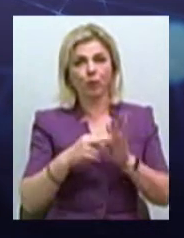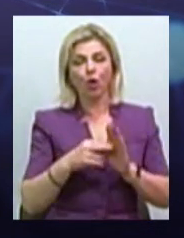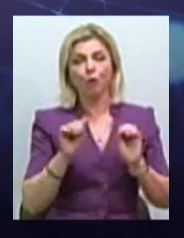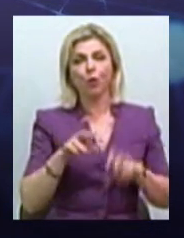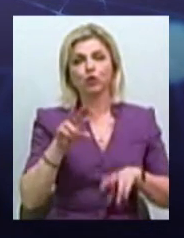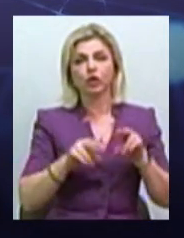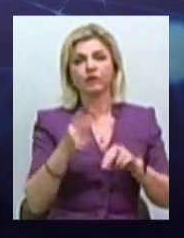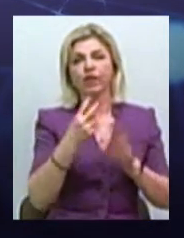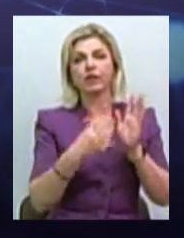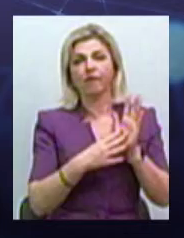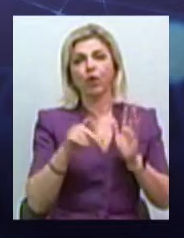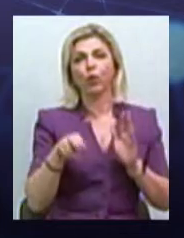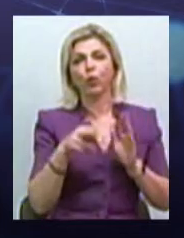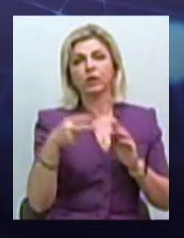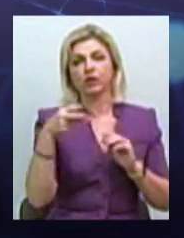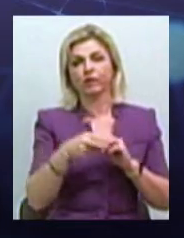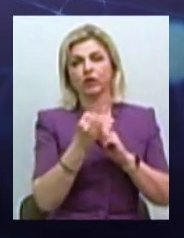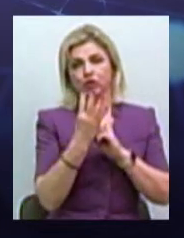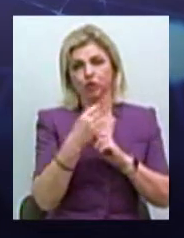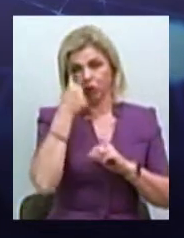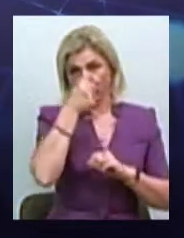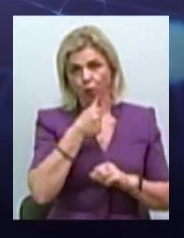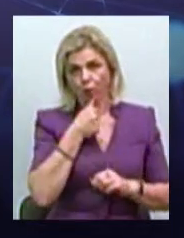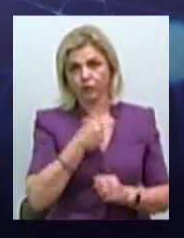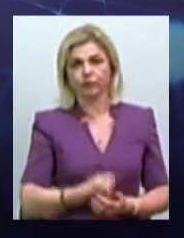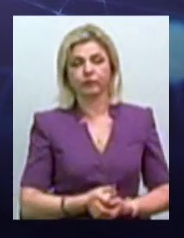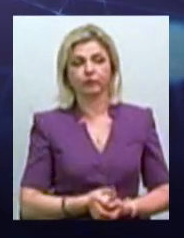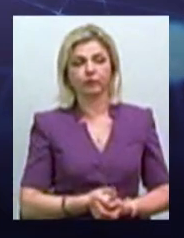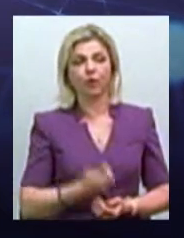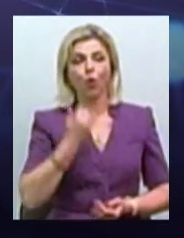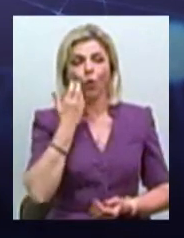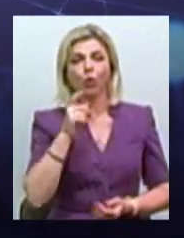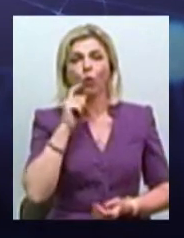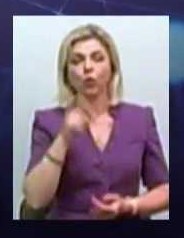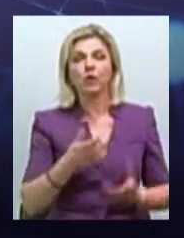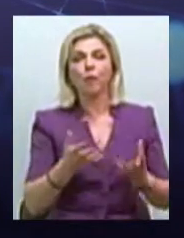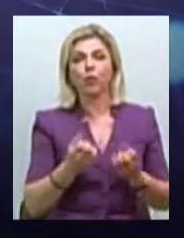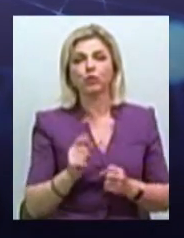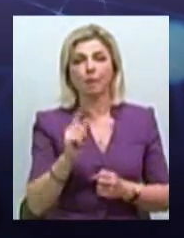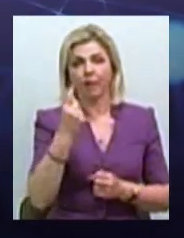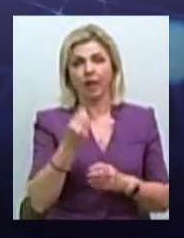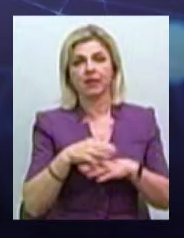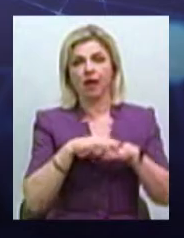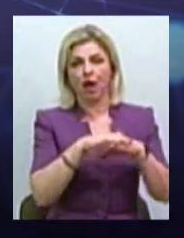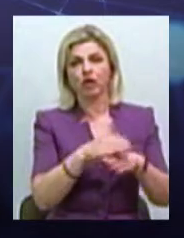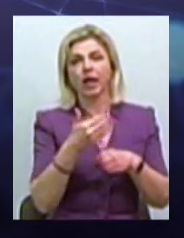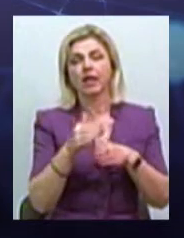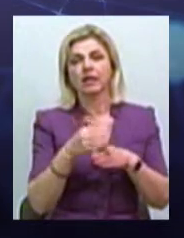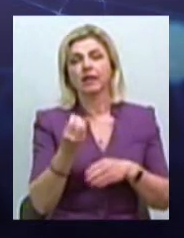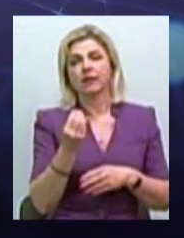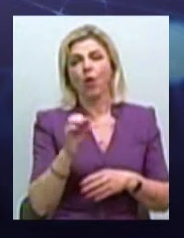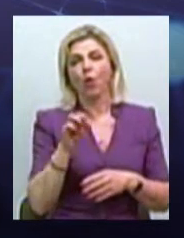вважати 29 грудня 2014 року, коли Україна отримала перший транш кредитних коштів